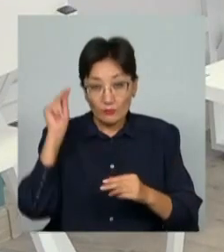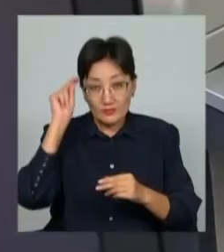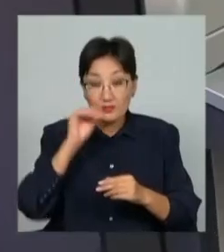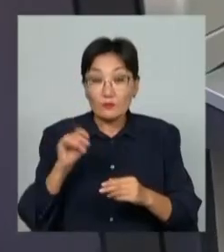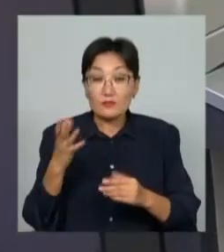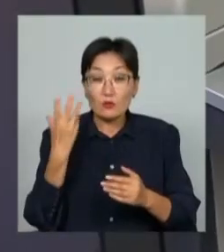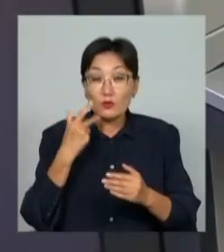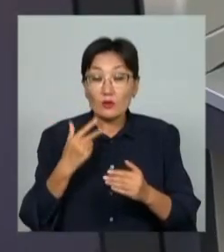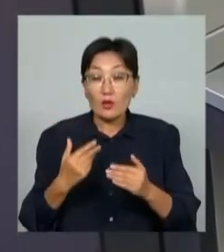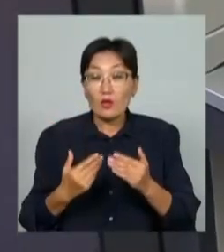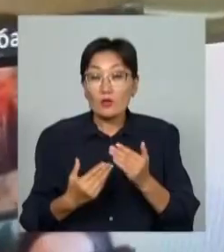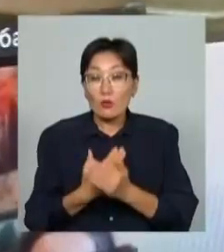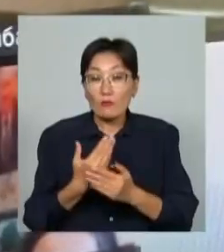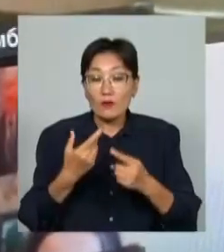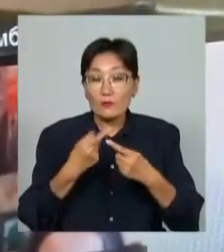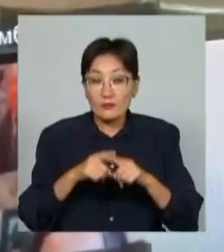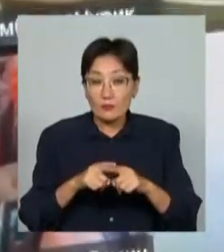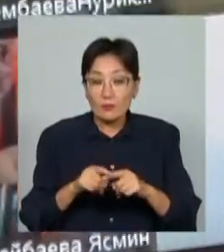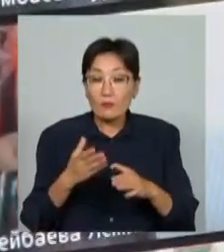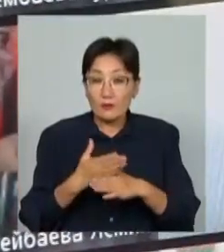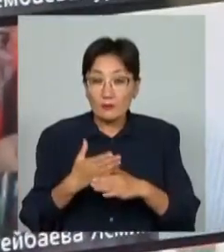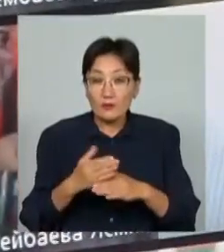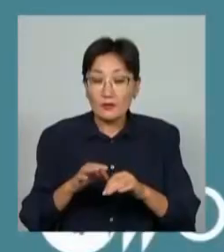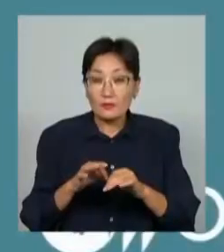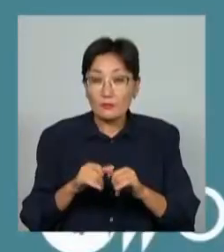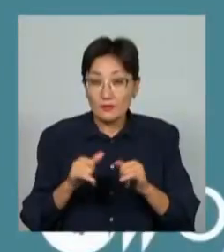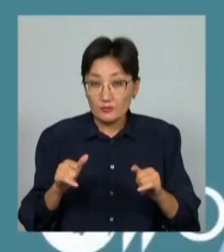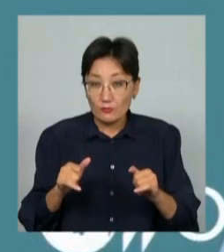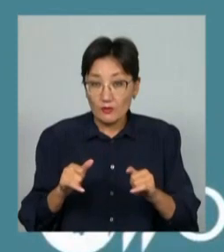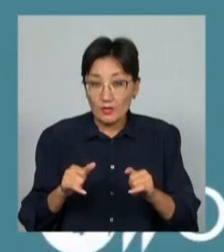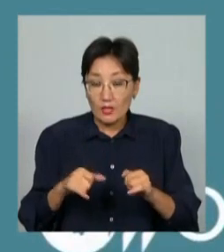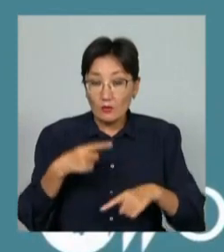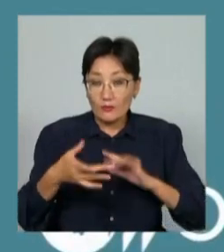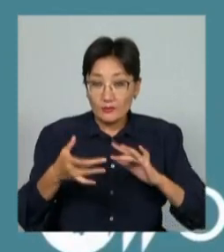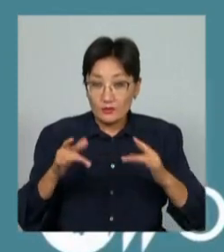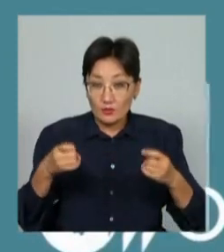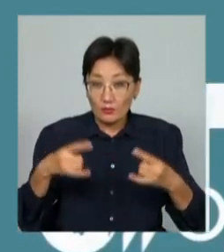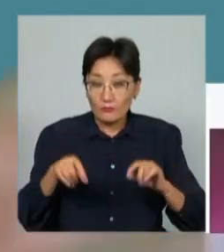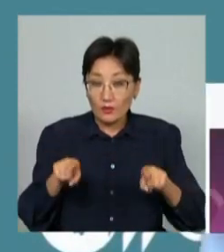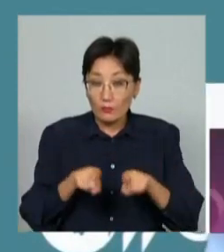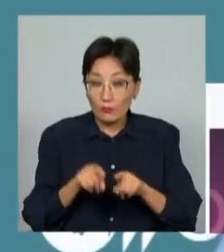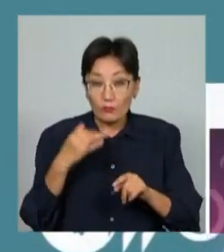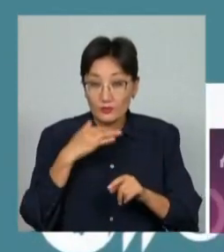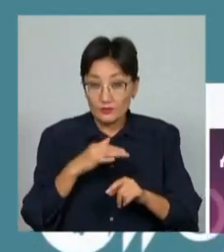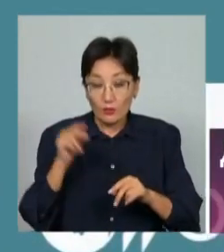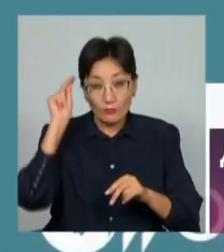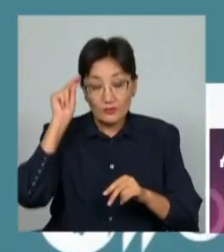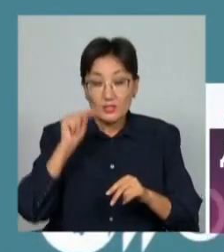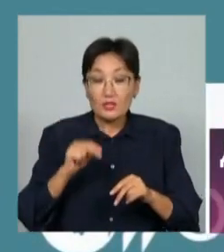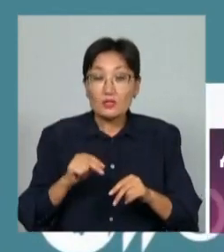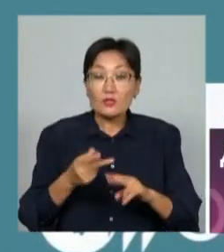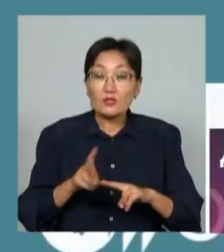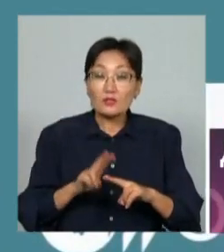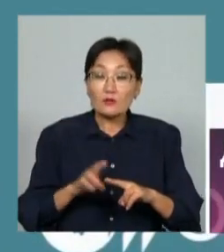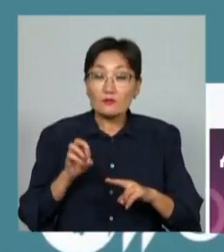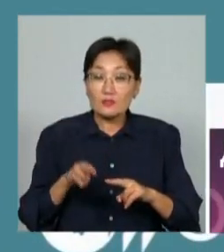и как новые технологии помогают совершенствовать навыки. Они через компьютер так много обучаются. И настолько это